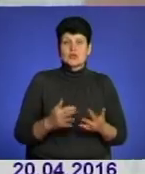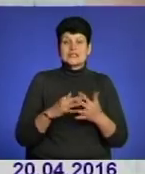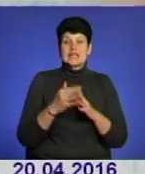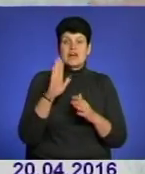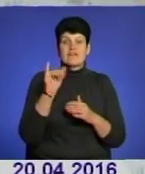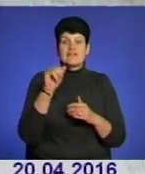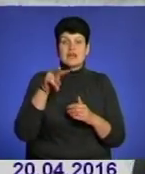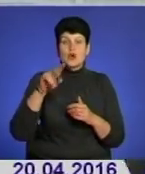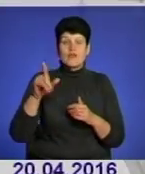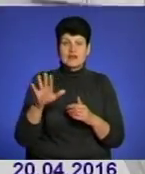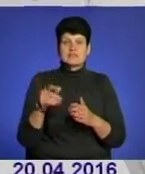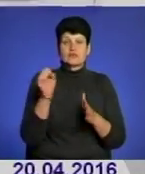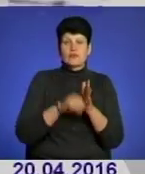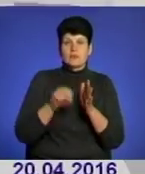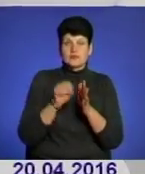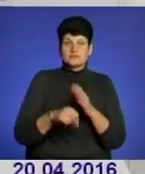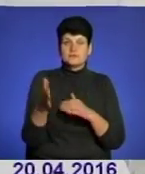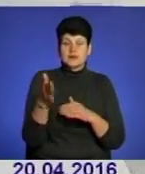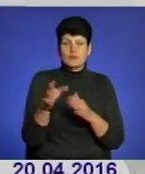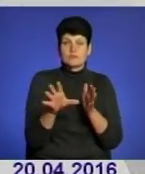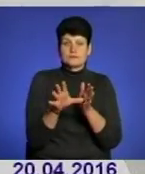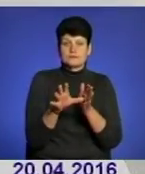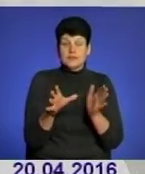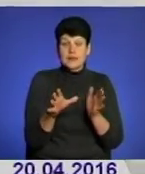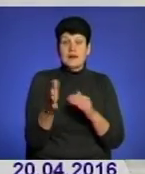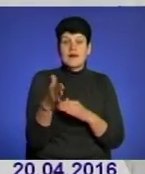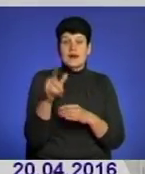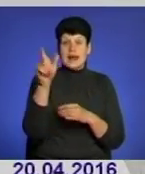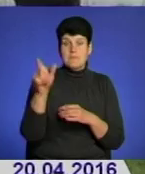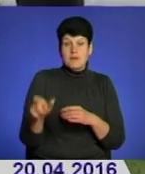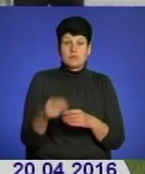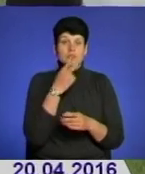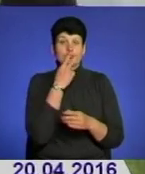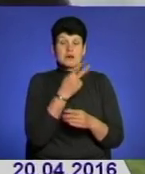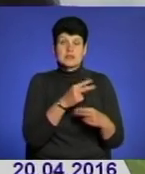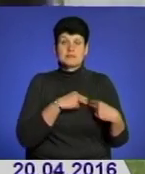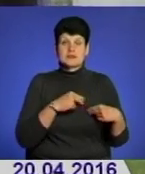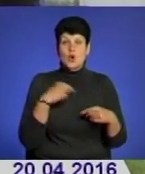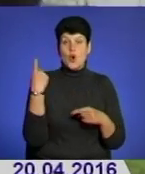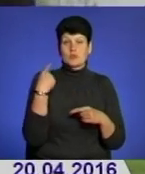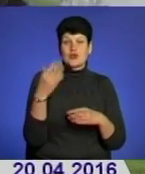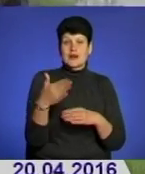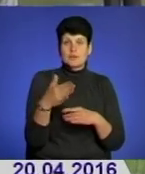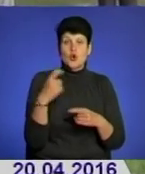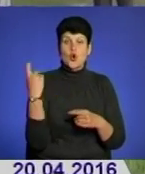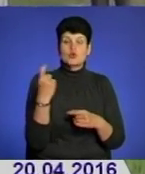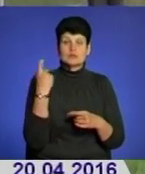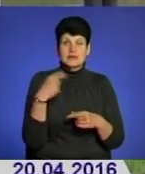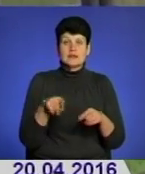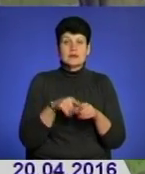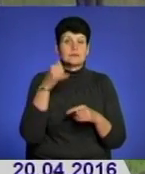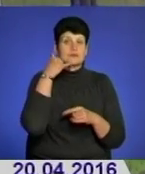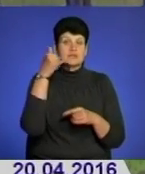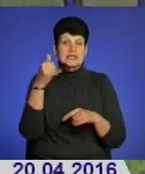Вільховець. Чоловік глушив рибу електричним струмом. Рибалку на річці Дністер помітили працівники обласного рибного господарства та